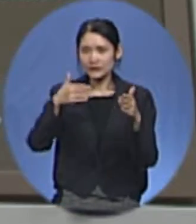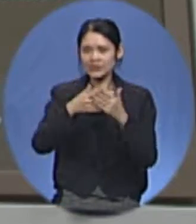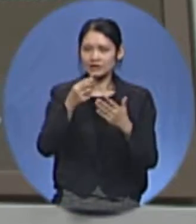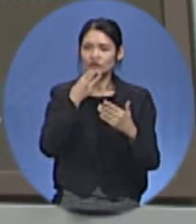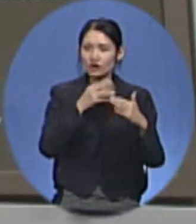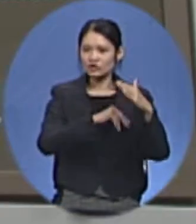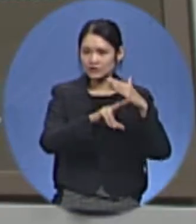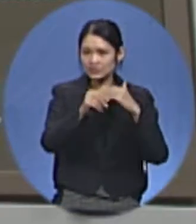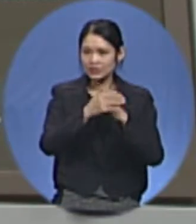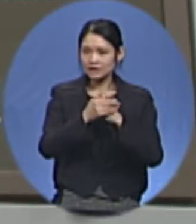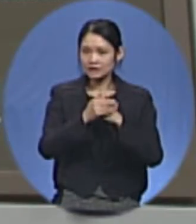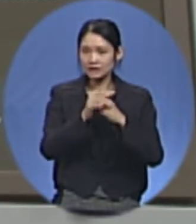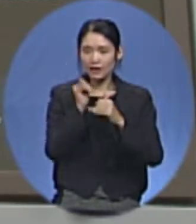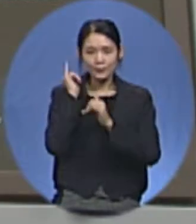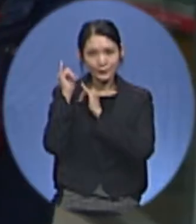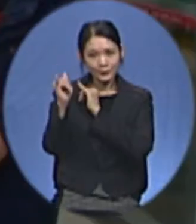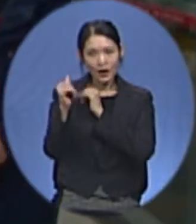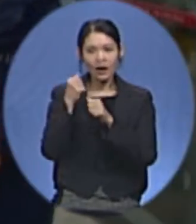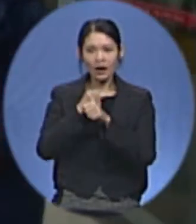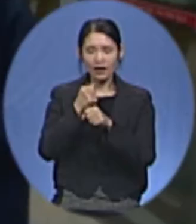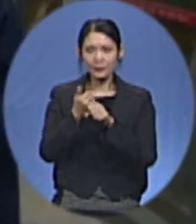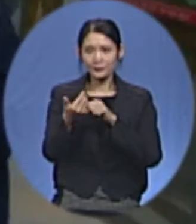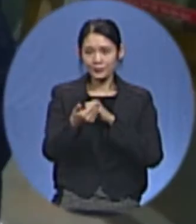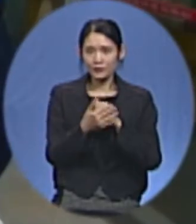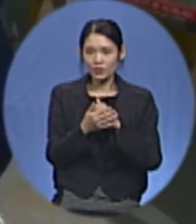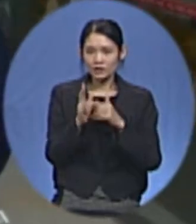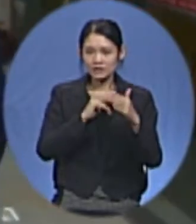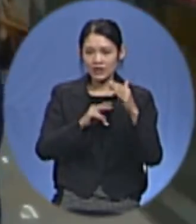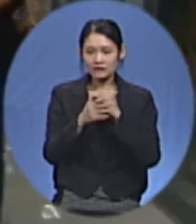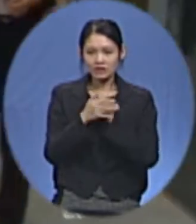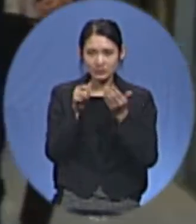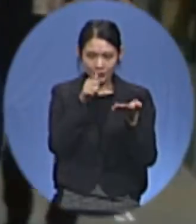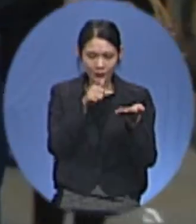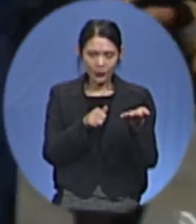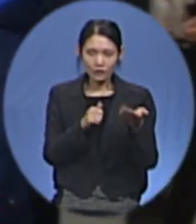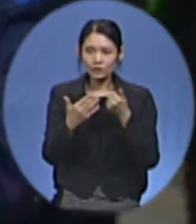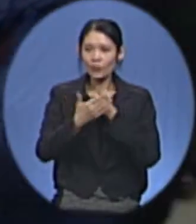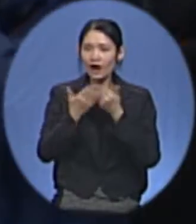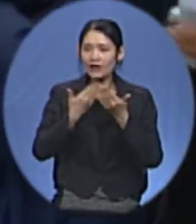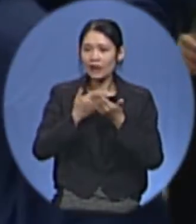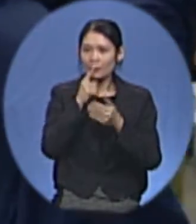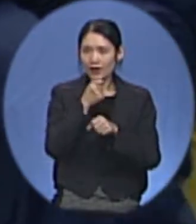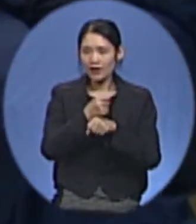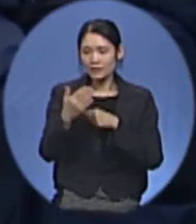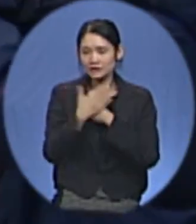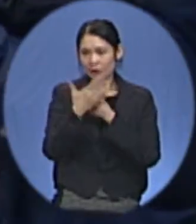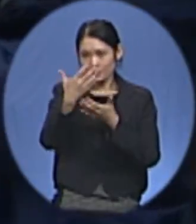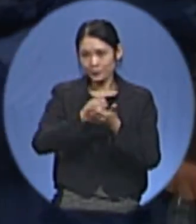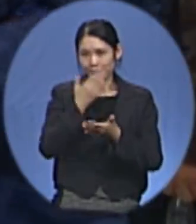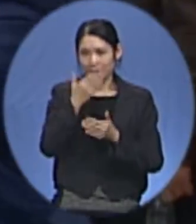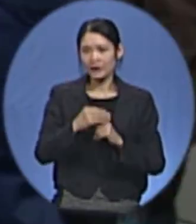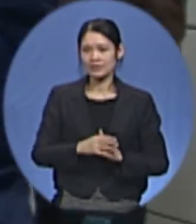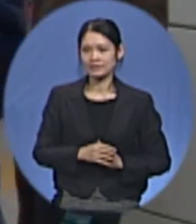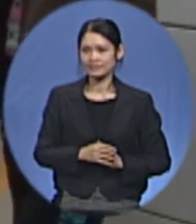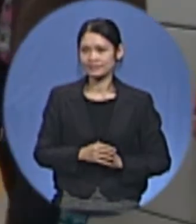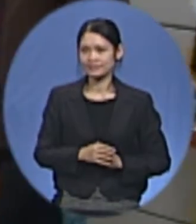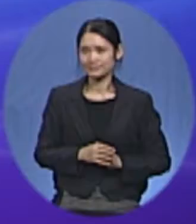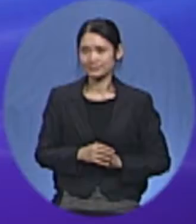서울 지하철 대표번호로 연락하거나 역사 내 인터폰으로 도움을 요청하면 서비스를 받을 수 있습니다.